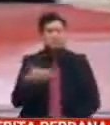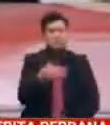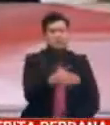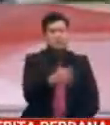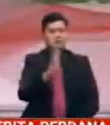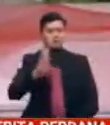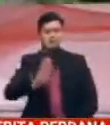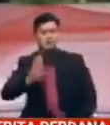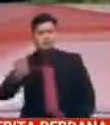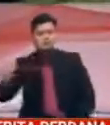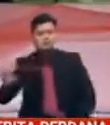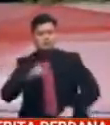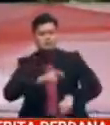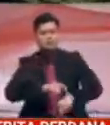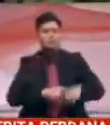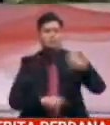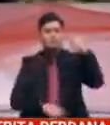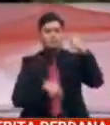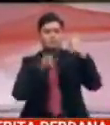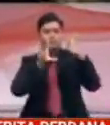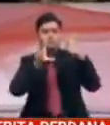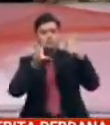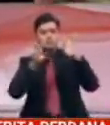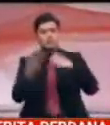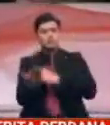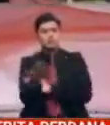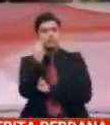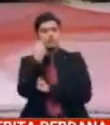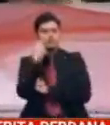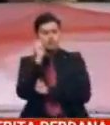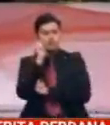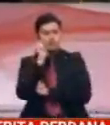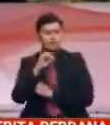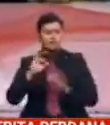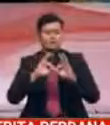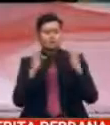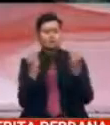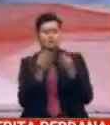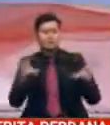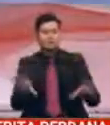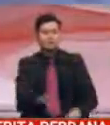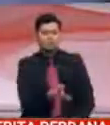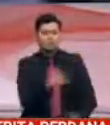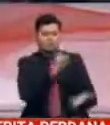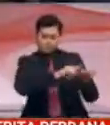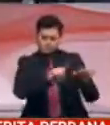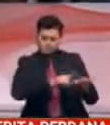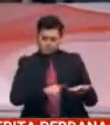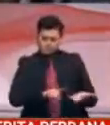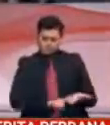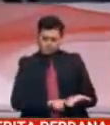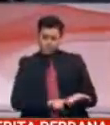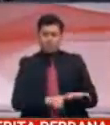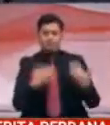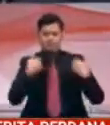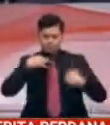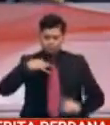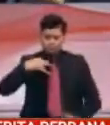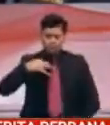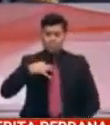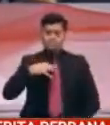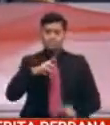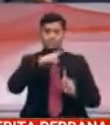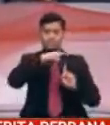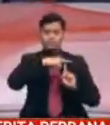10.30 menit pagi tadi ahli keluarga turut membuat pengecaman mayat mangsa yang berpakaian lengkap yaitu kemeja putih